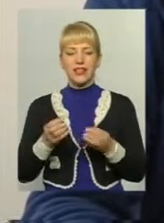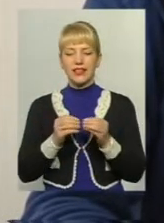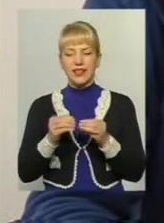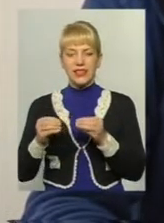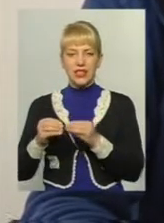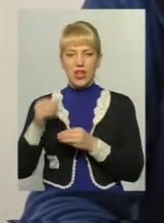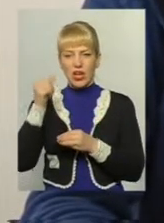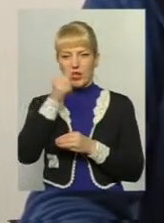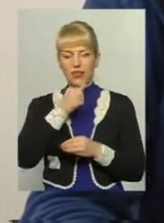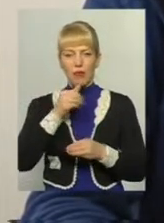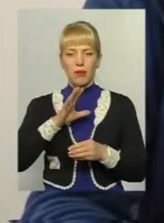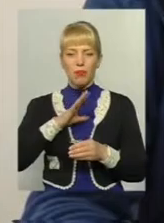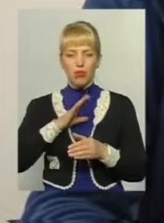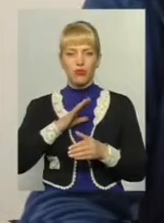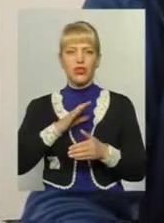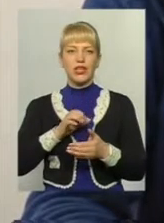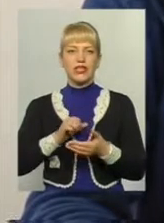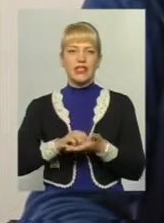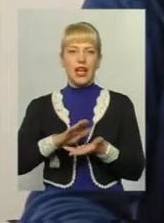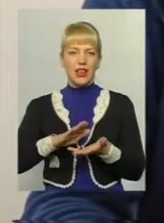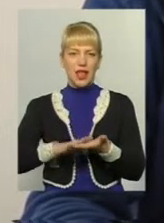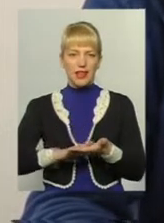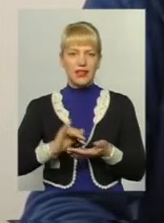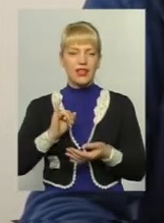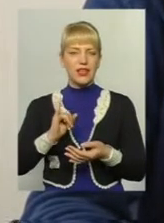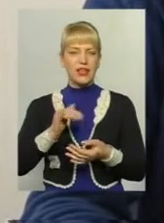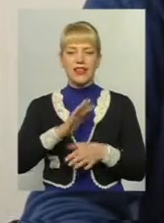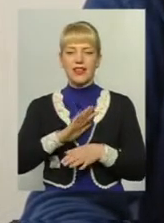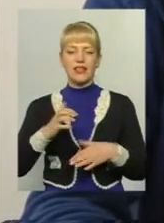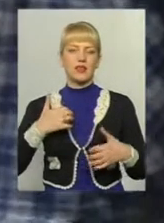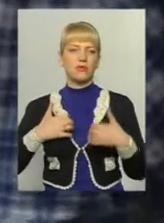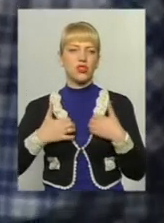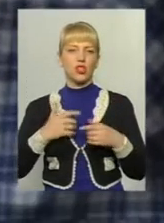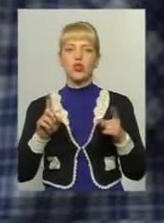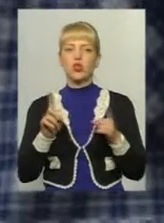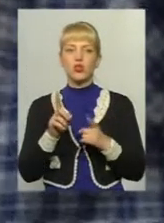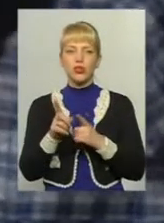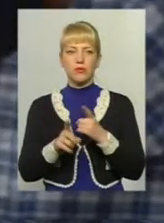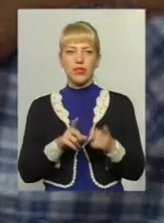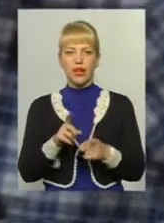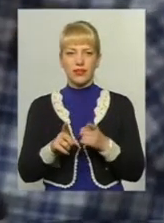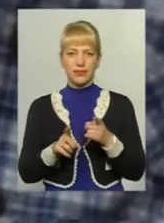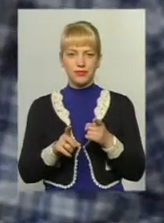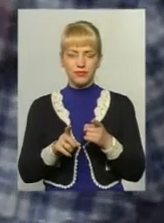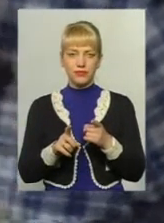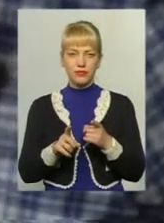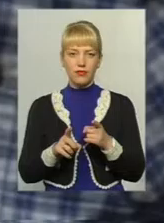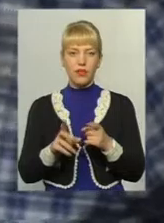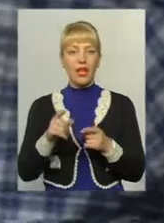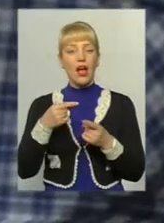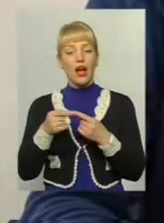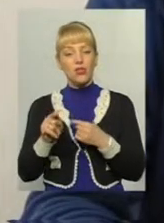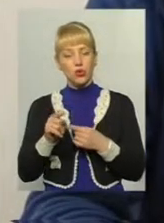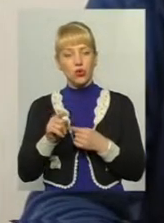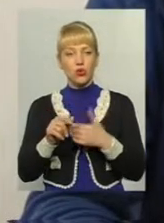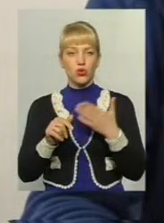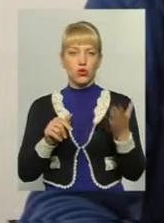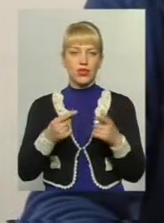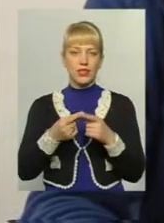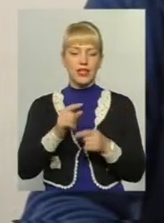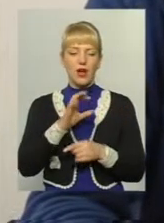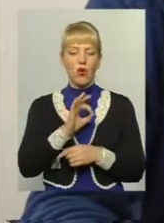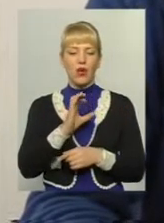десятиліттями вже був закладений, і вони не спішать щось міняти. І з другої сторони, ОСББ. В